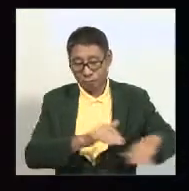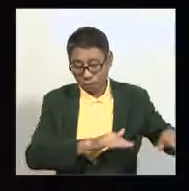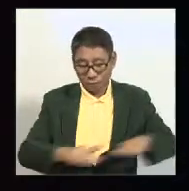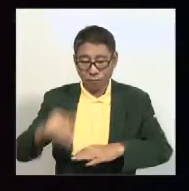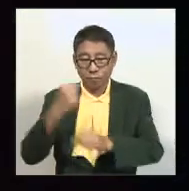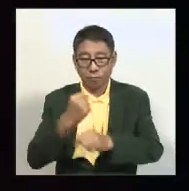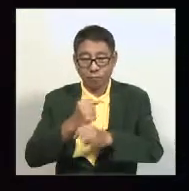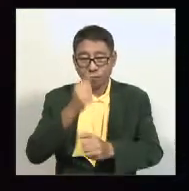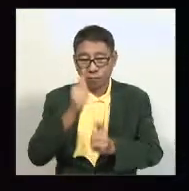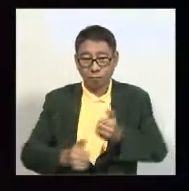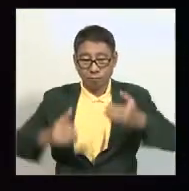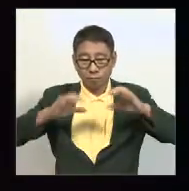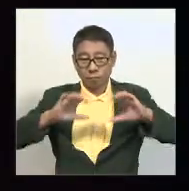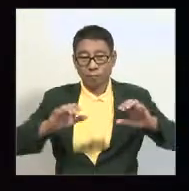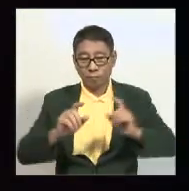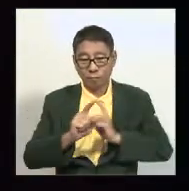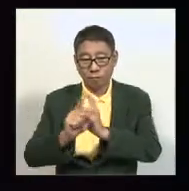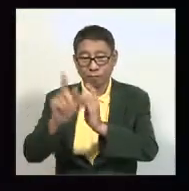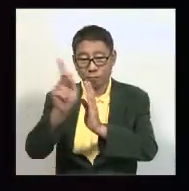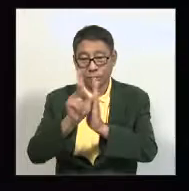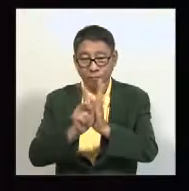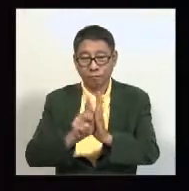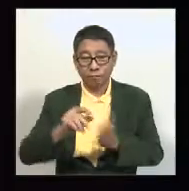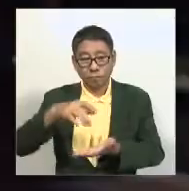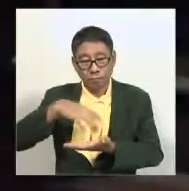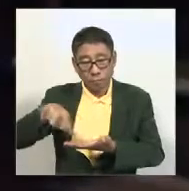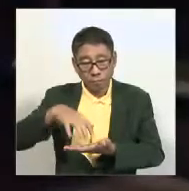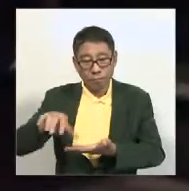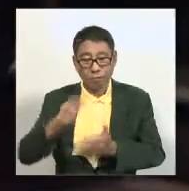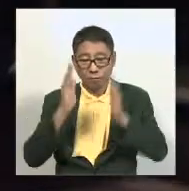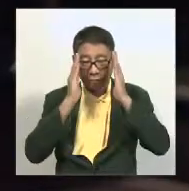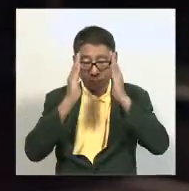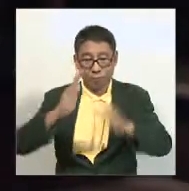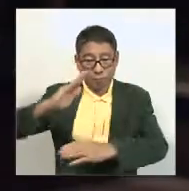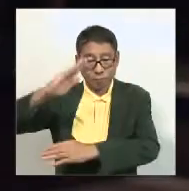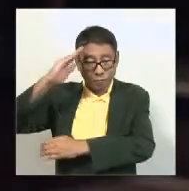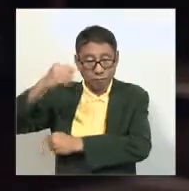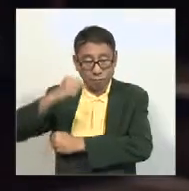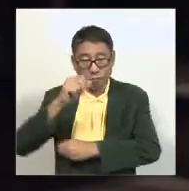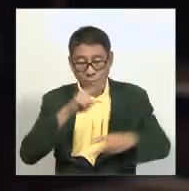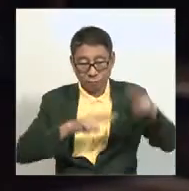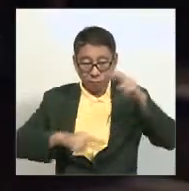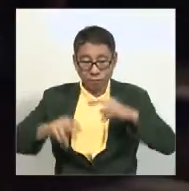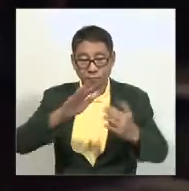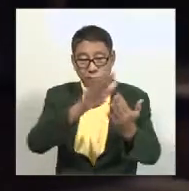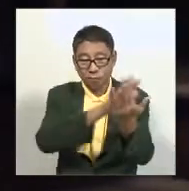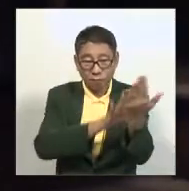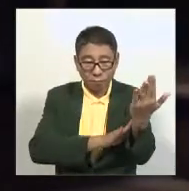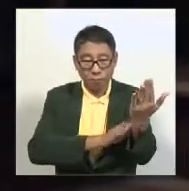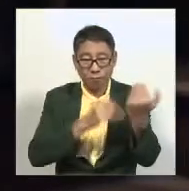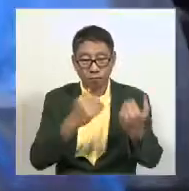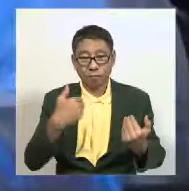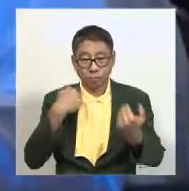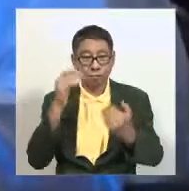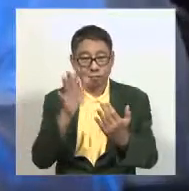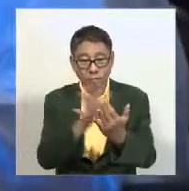ให้กับทุกรัฐบาลภายใต้กฎหมายพร้อมเล่าถึงความตั้งใจเข้ามาเป็นทหารเพื่อปกป้องประเทศและชี้นะครับถึงสถ